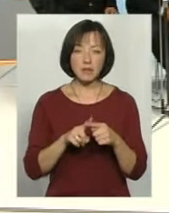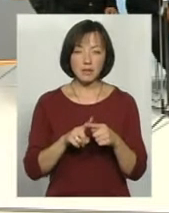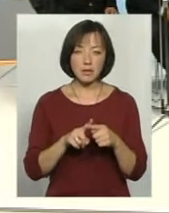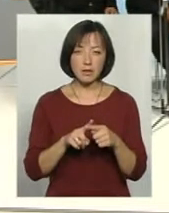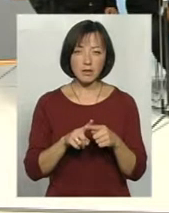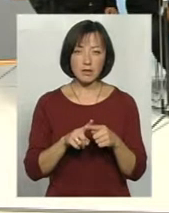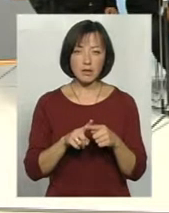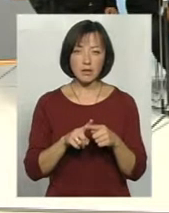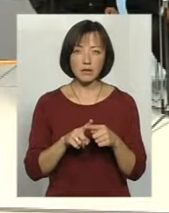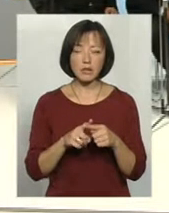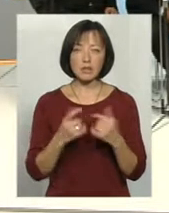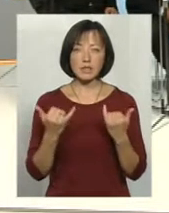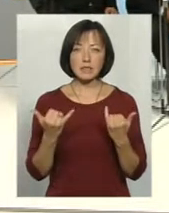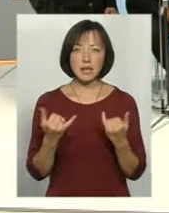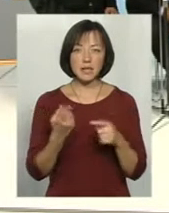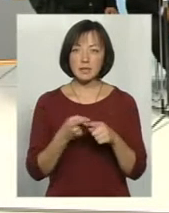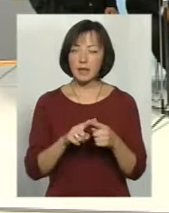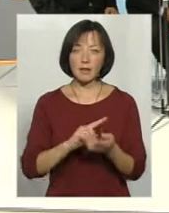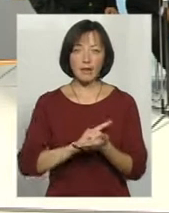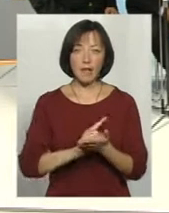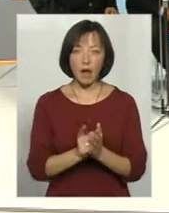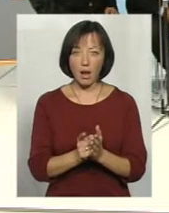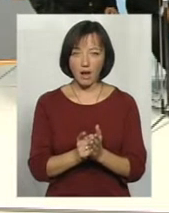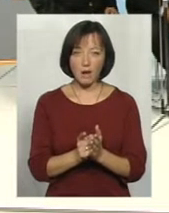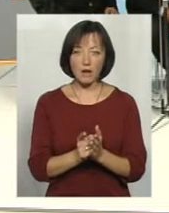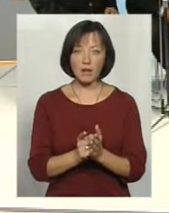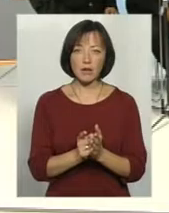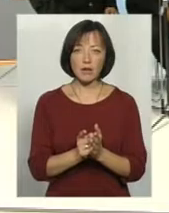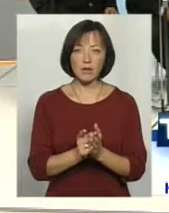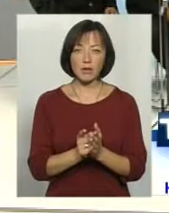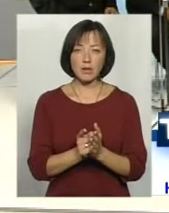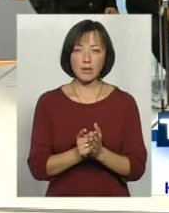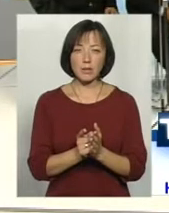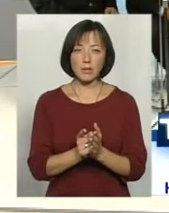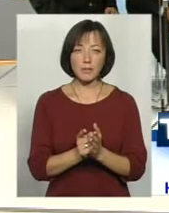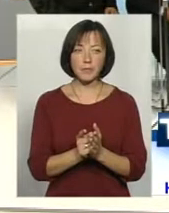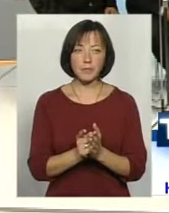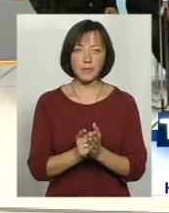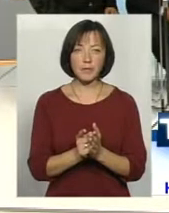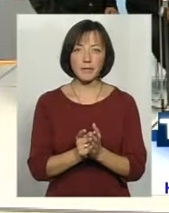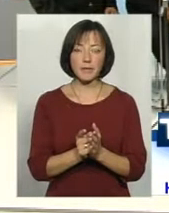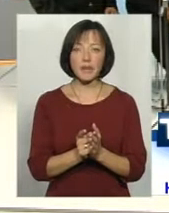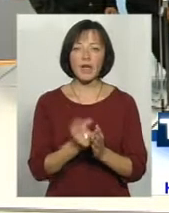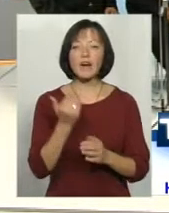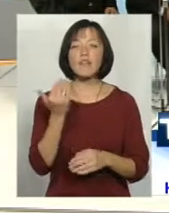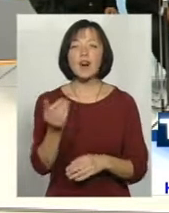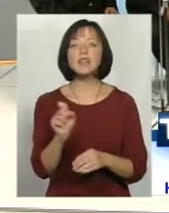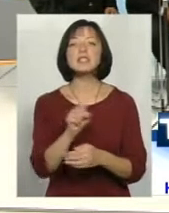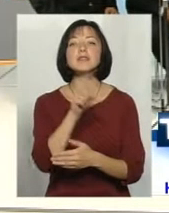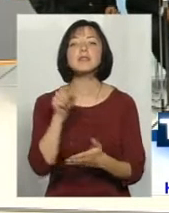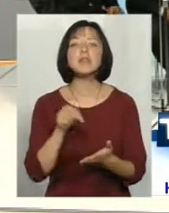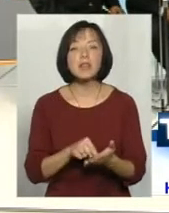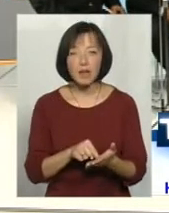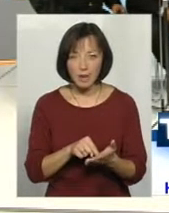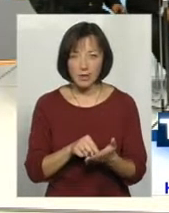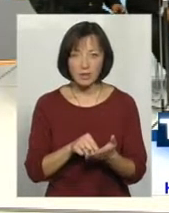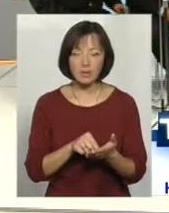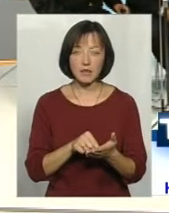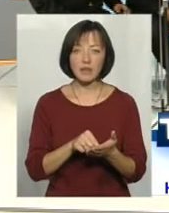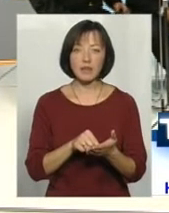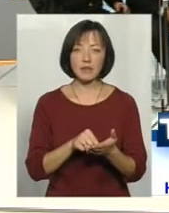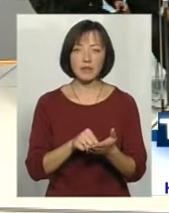дідушки. Ну зараз це не нагально. Я 7 років працював майстром. Я кожен міліметр знаю цих. Ваше запитання, шановний глядач. Я можу працювати